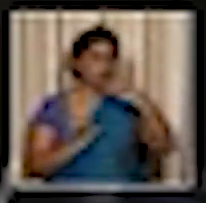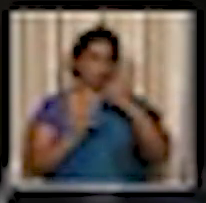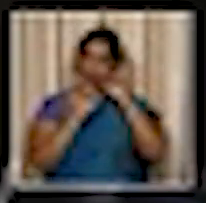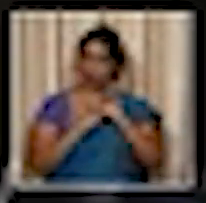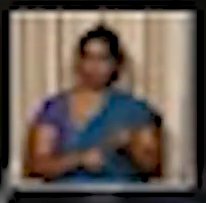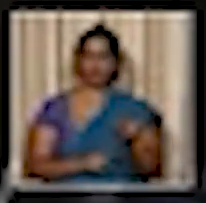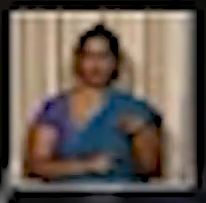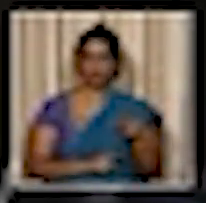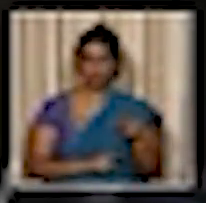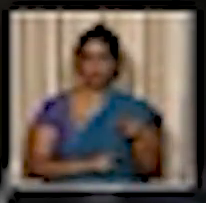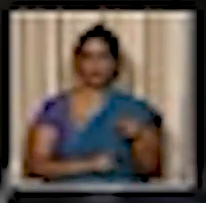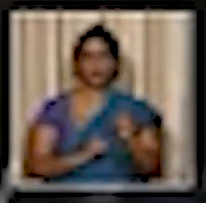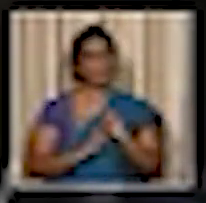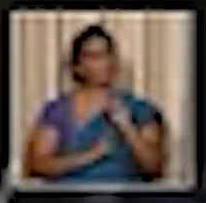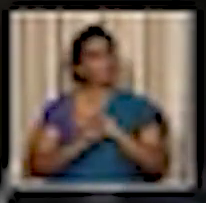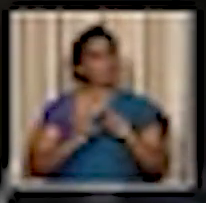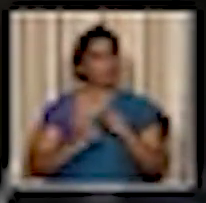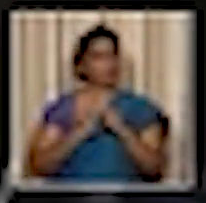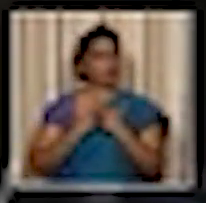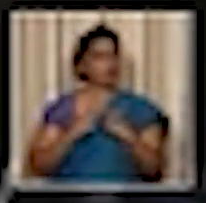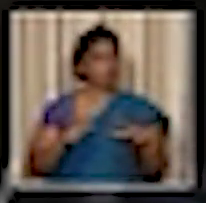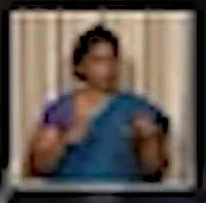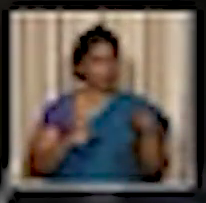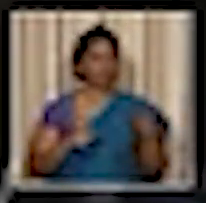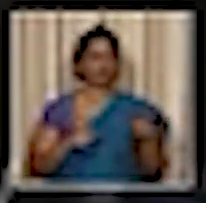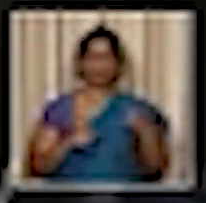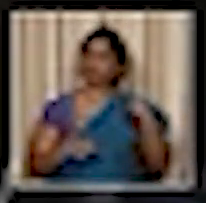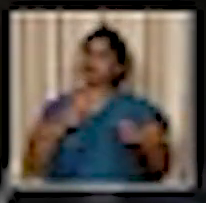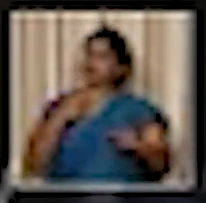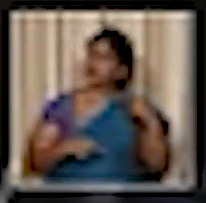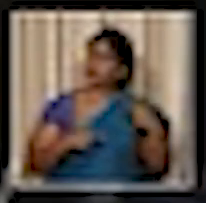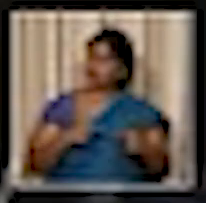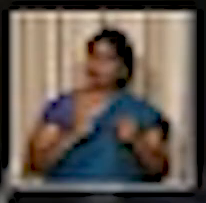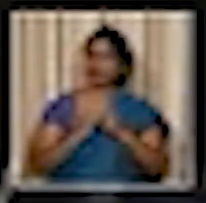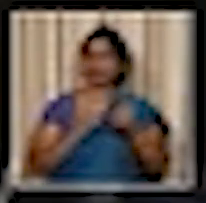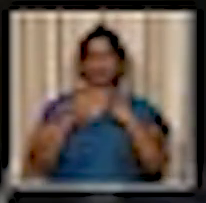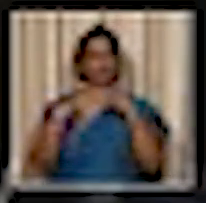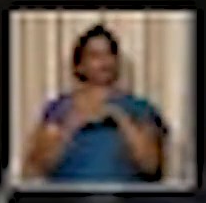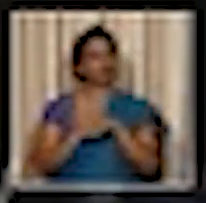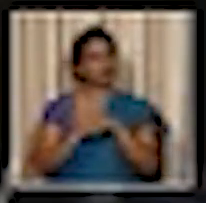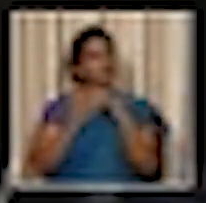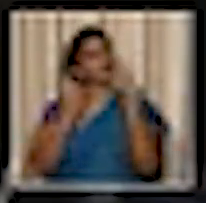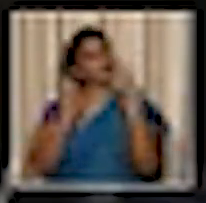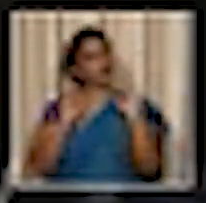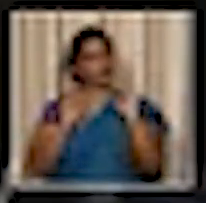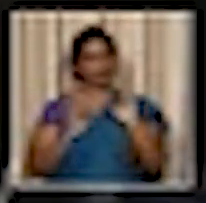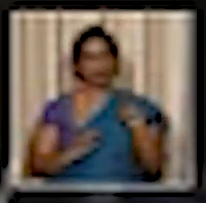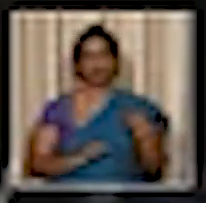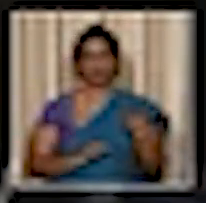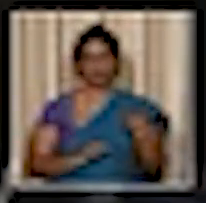මෙසේය. මාර්ලිමේන්තුවේ භාෂණයේ විවාද කිරීමේ හා කටයුතු වල නිරත වීමේ නිදහස තිබිය යුතු